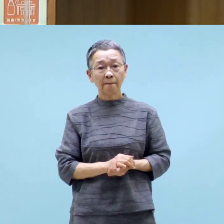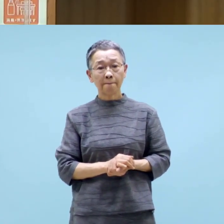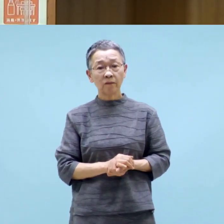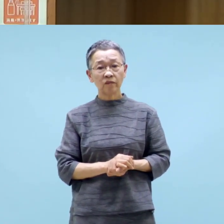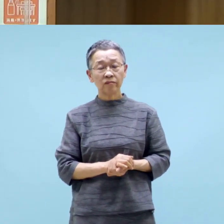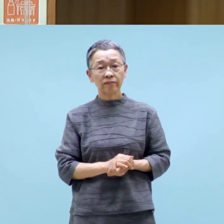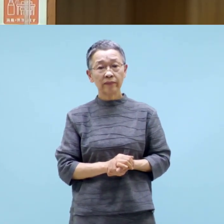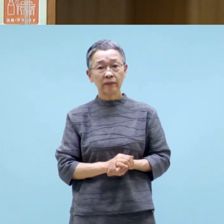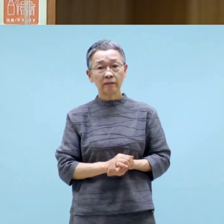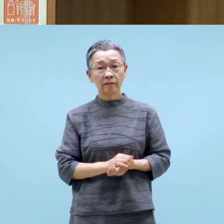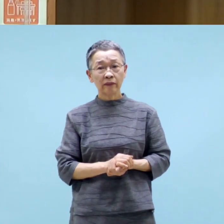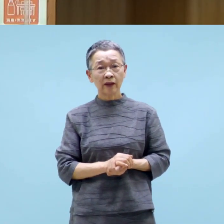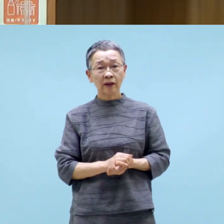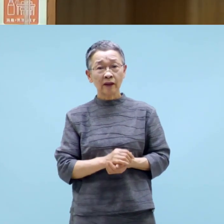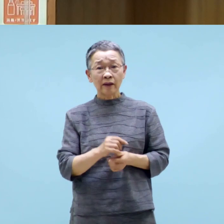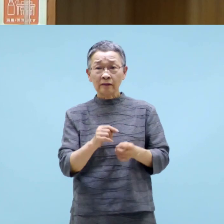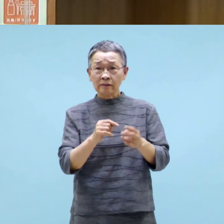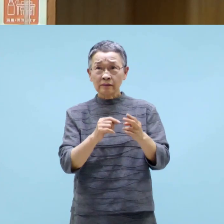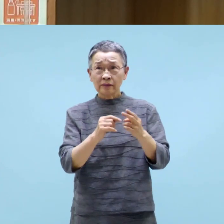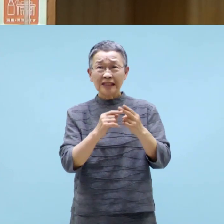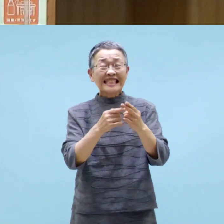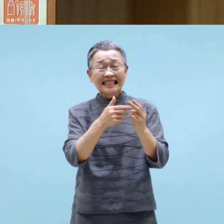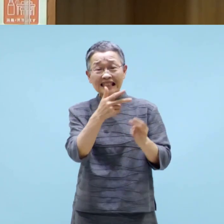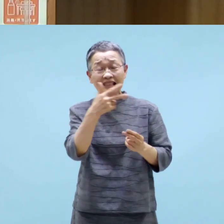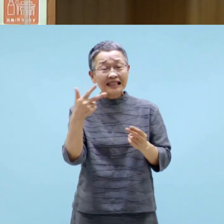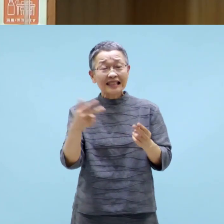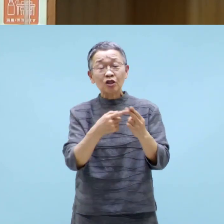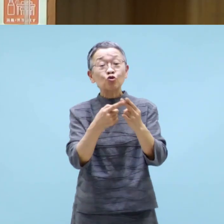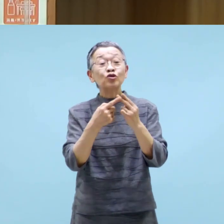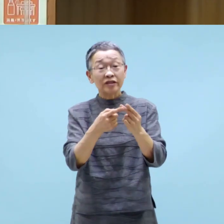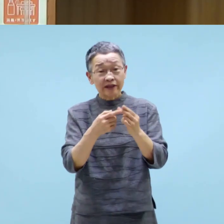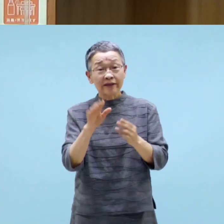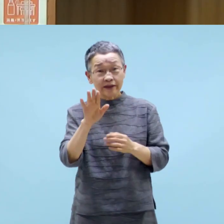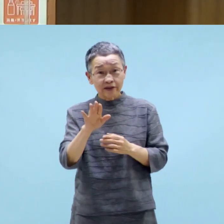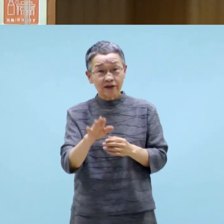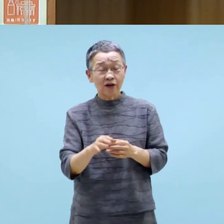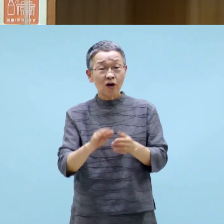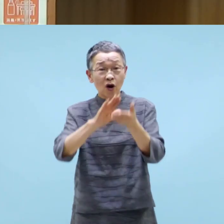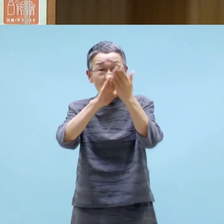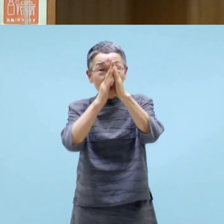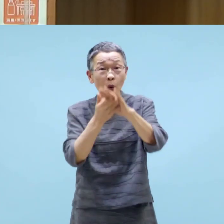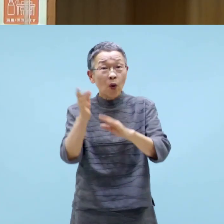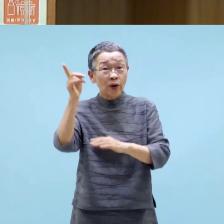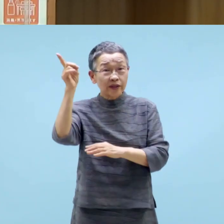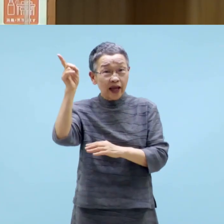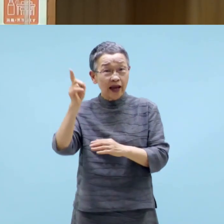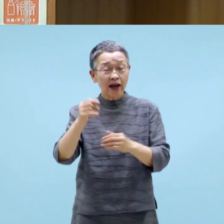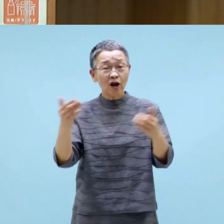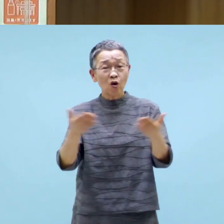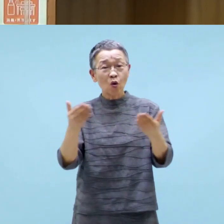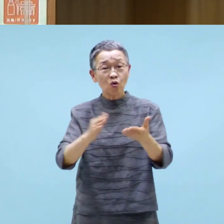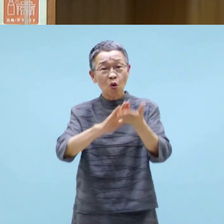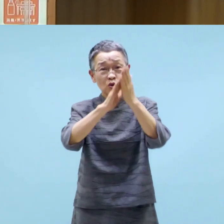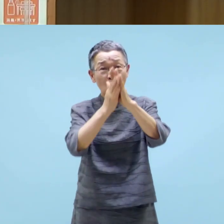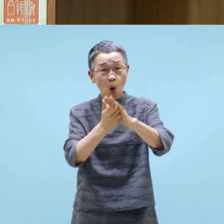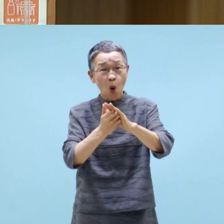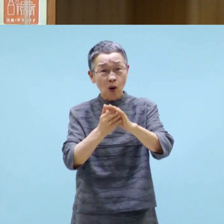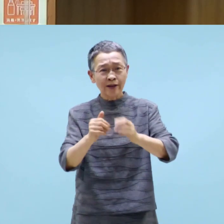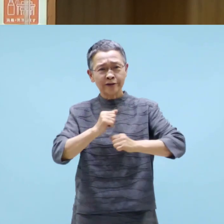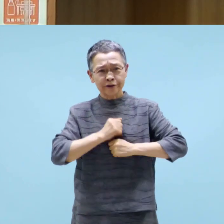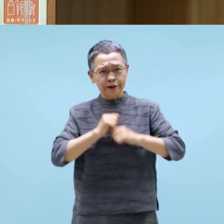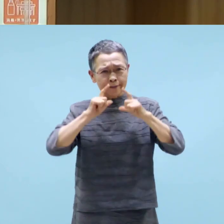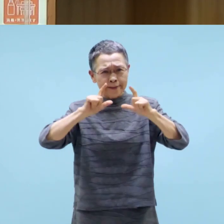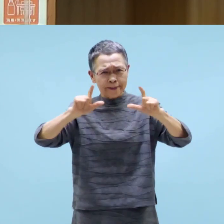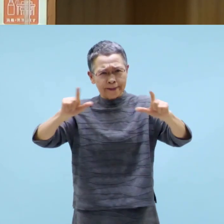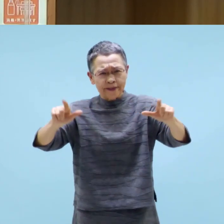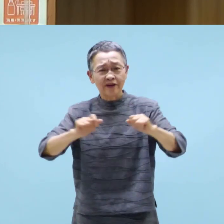はい、通信の後藤です。厚生労働省の職員が呼びかけに反してこう多人数で会食を